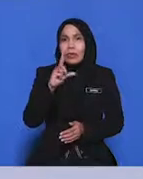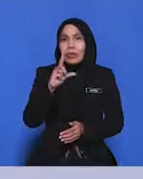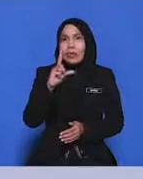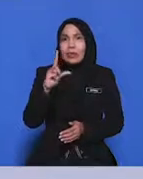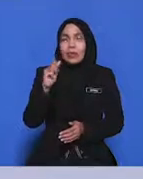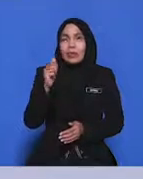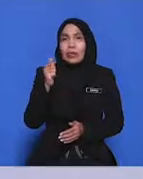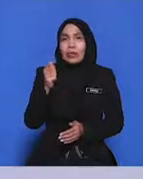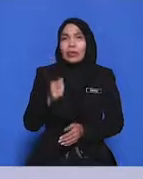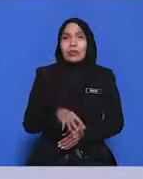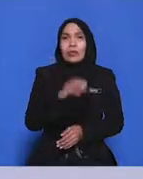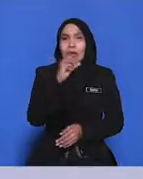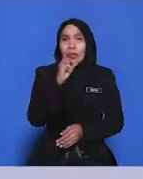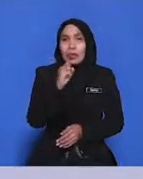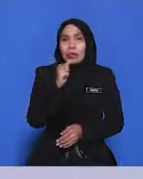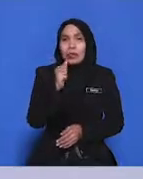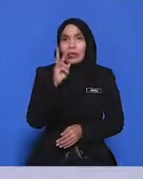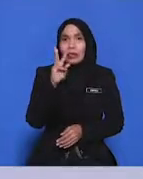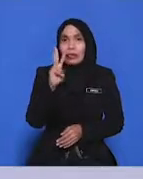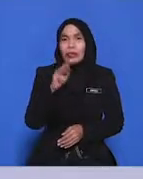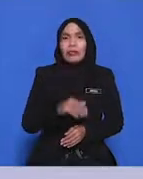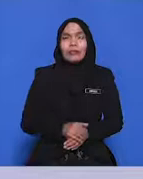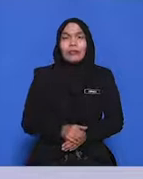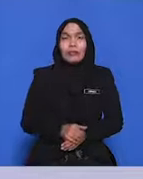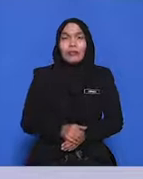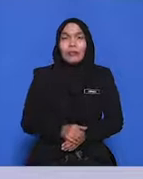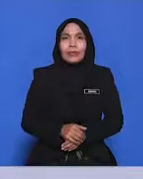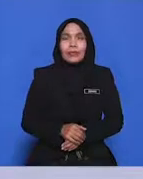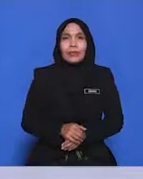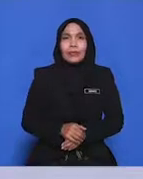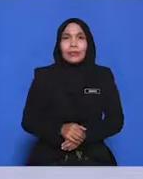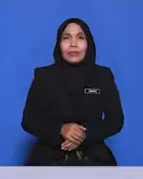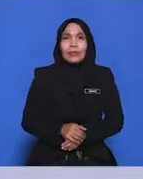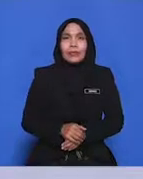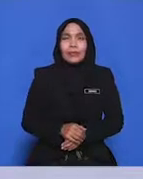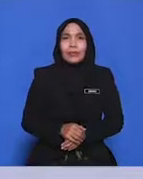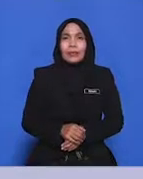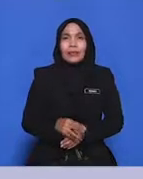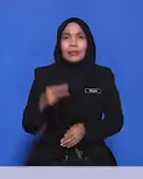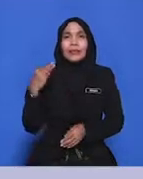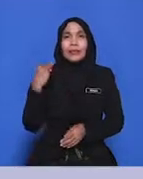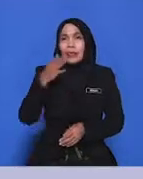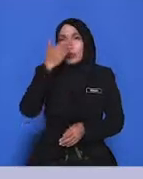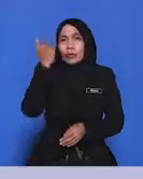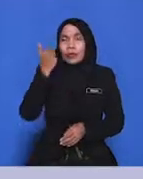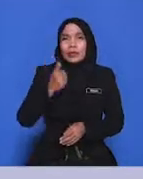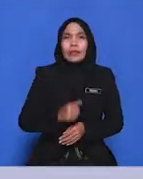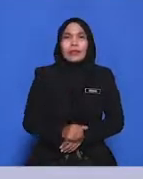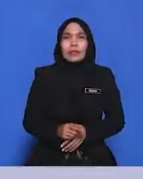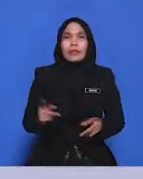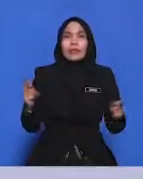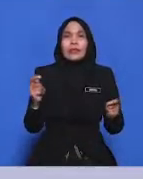sehingga mampu menghapuskan sistem perhambaan di muka bumi ini. Mereka lupa